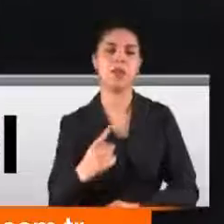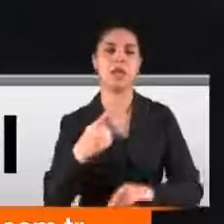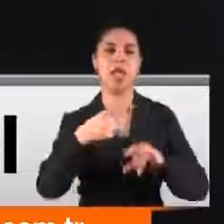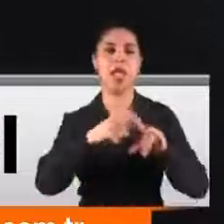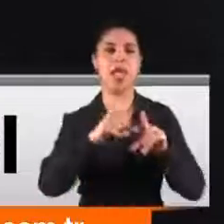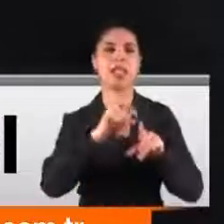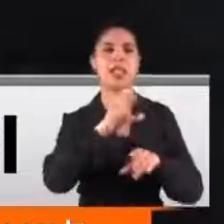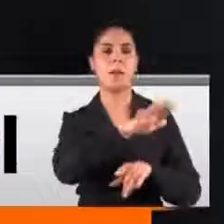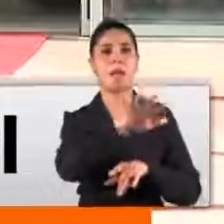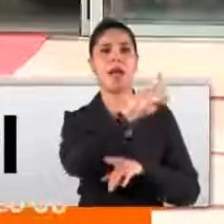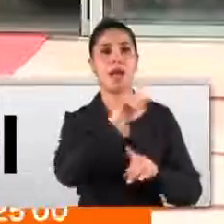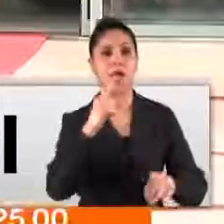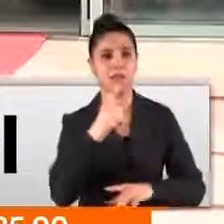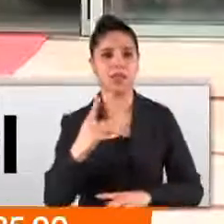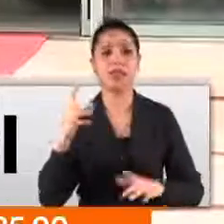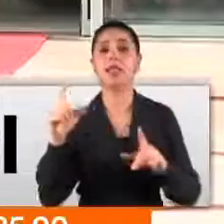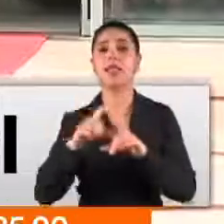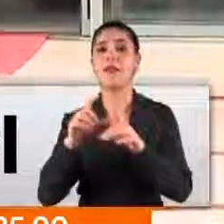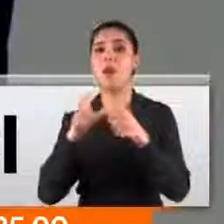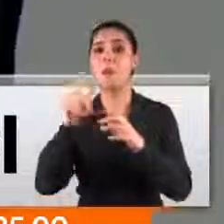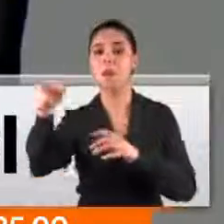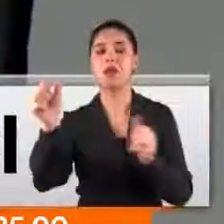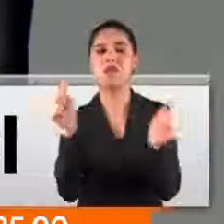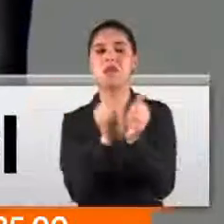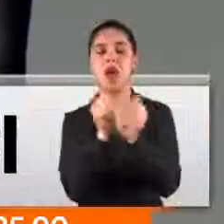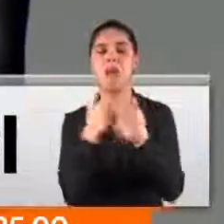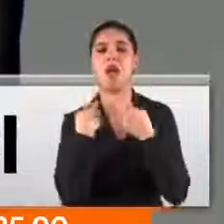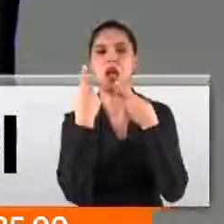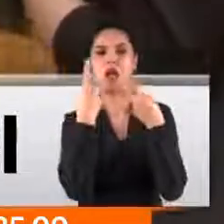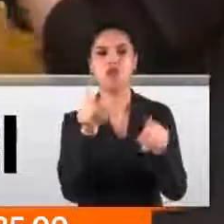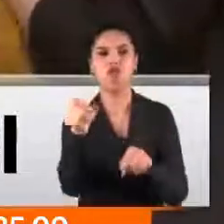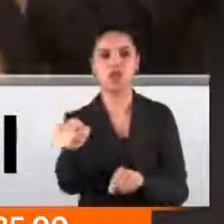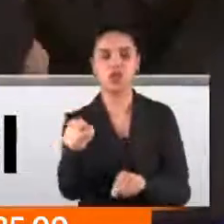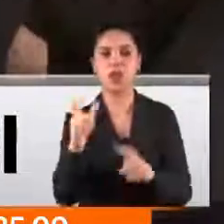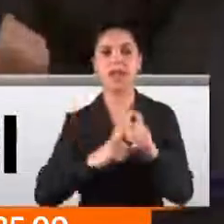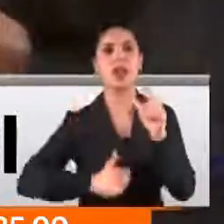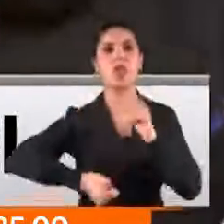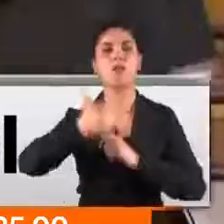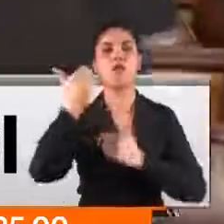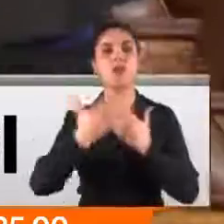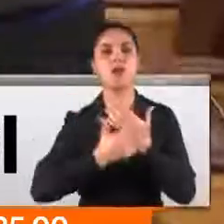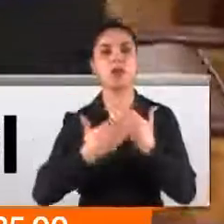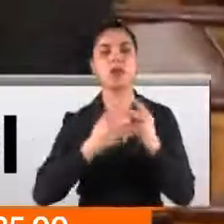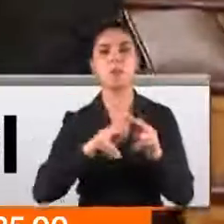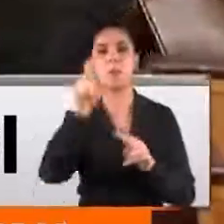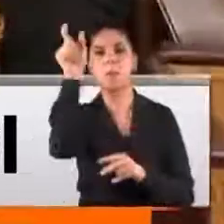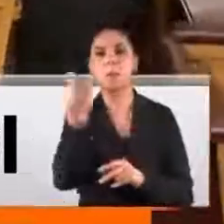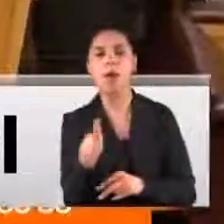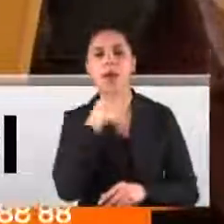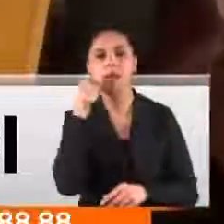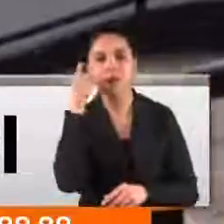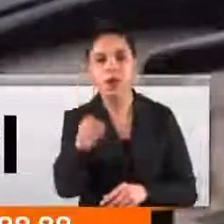HDP'liler inkar etse de Deva Partisi dirsek temasında olduklarını gizlemiyor. Öyle ki Genel Başkan Yardımcısı Mehmet Emin